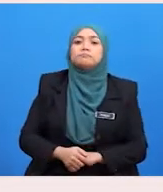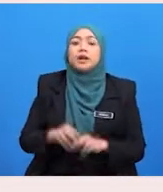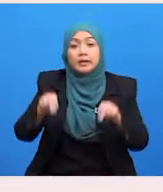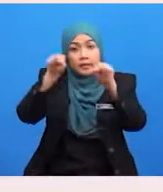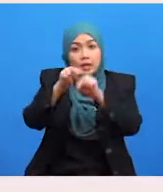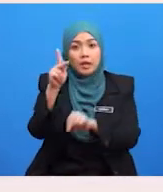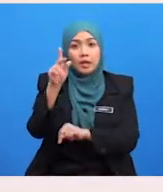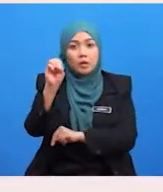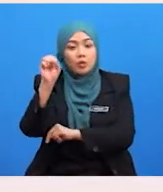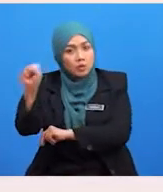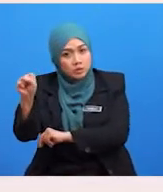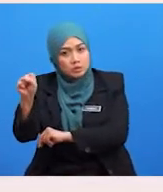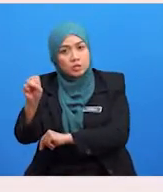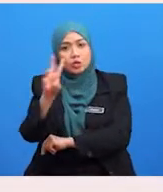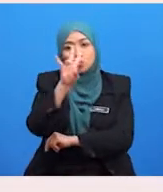nilai kos